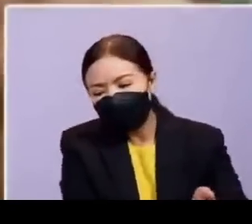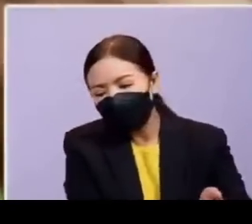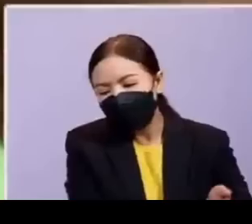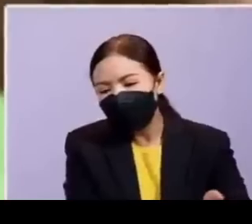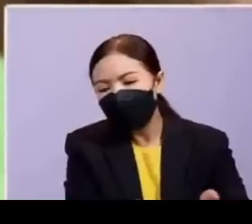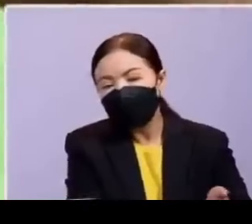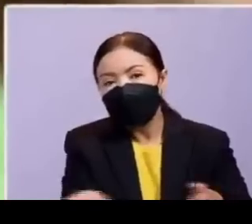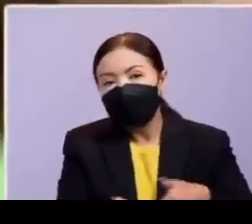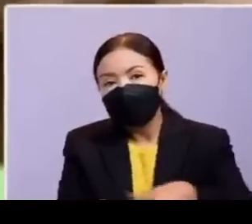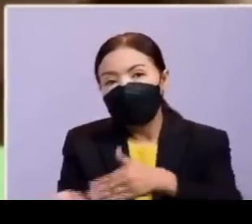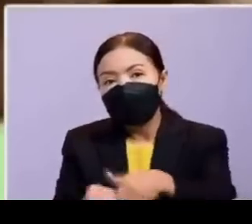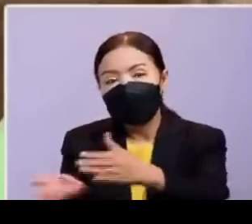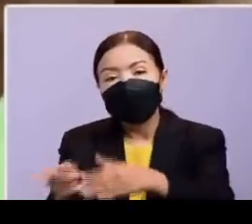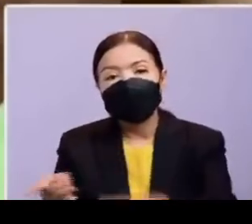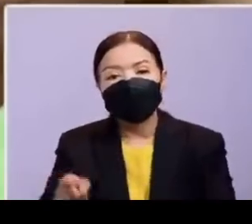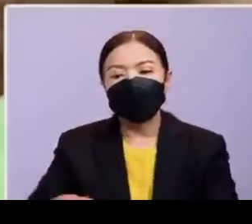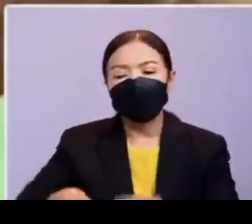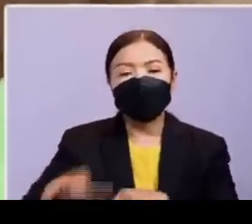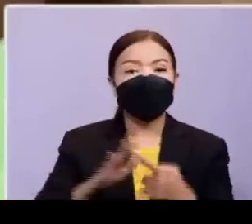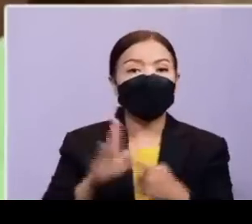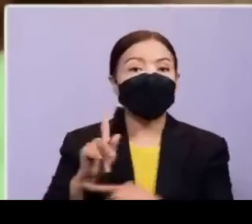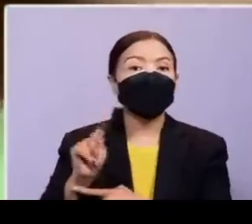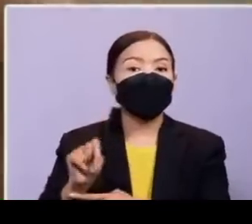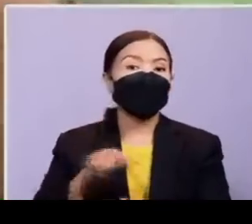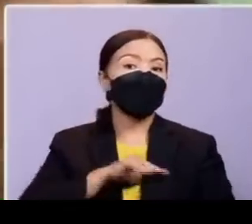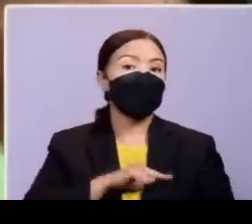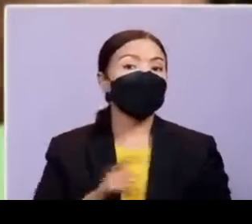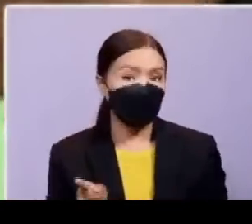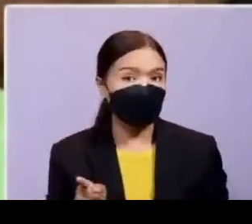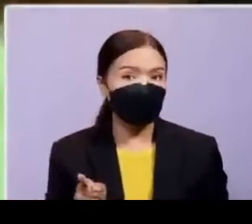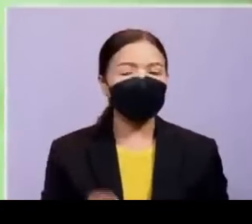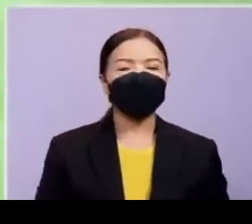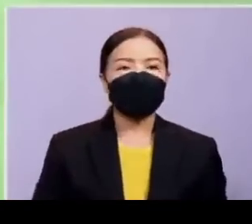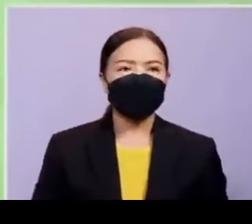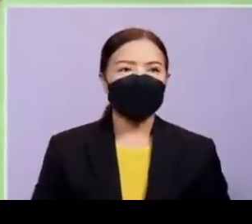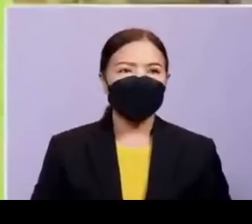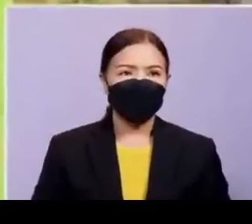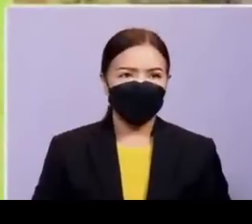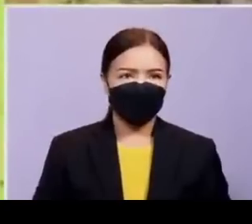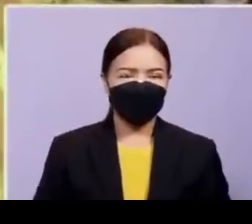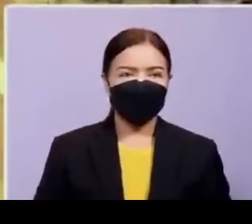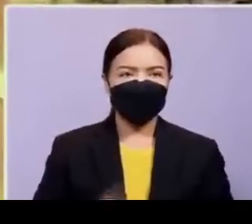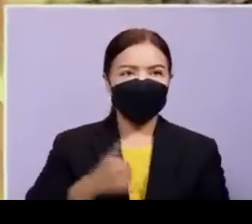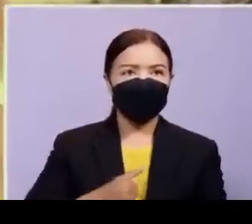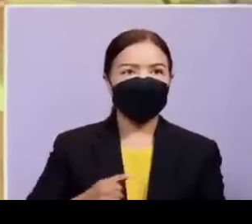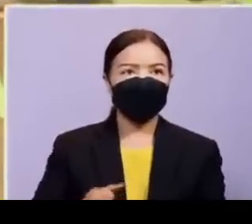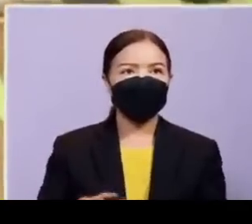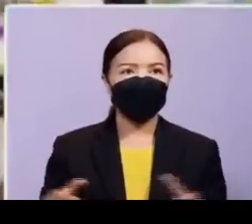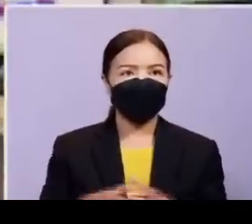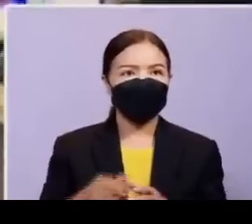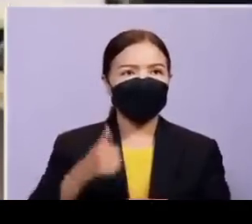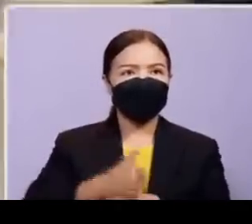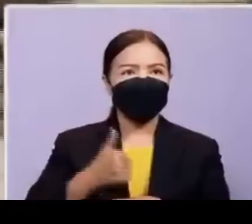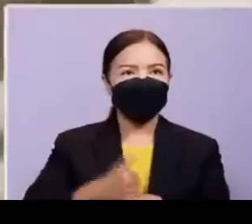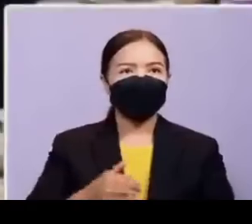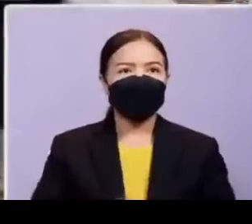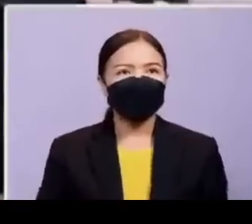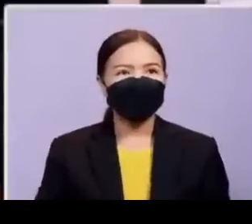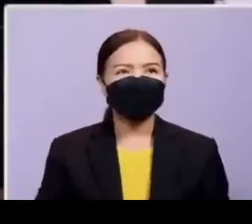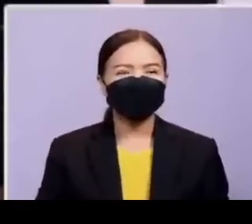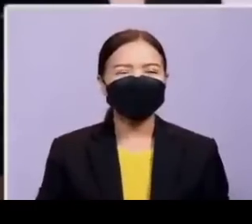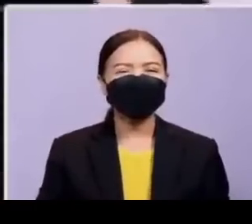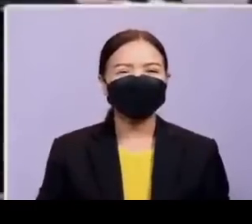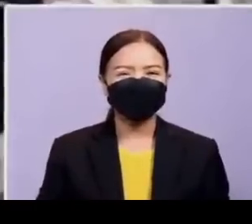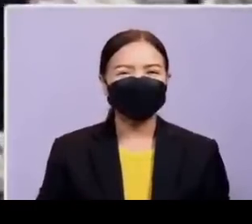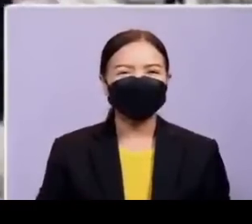ขตเนี่ยเขารับผิดชอบซึ่งในส่วนของข้อมูลที่ทางท่านผอ.สำนักการระบายน้ำเนี่ยให้มาก็จะเป็นในส่ว